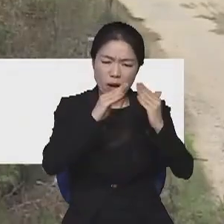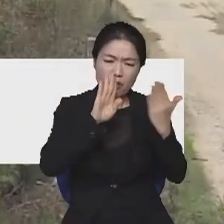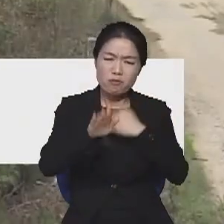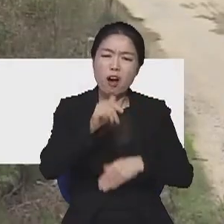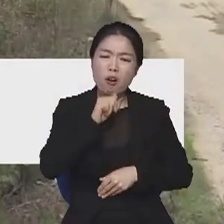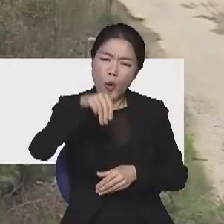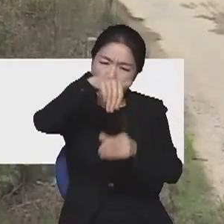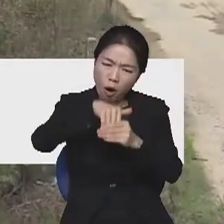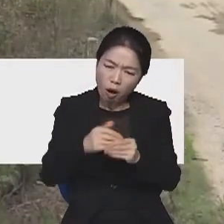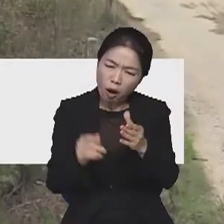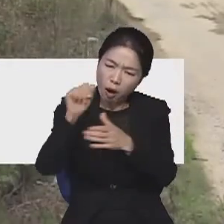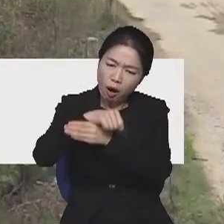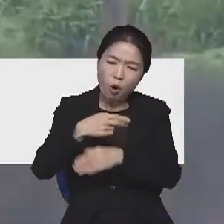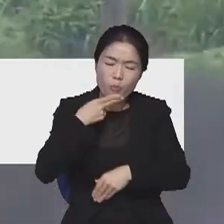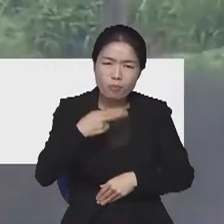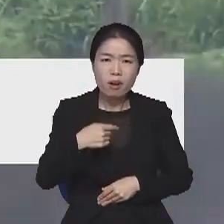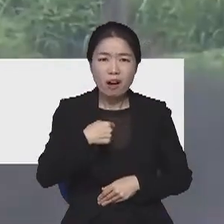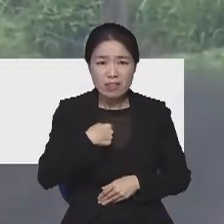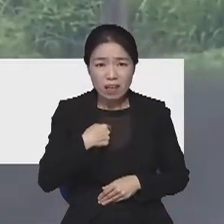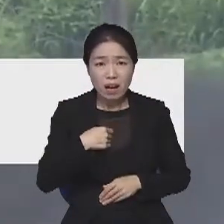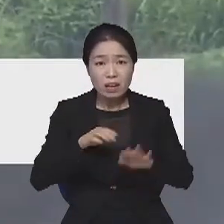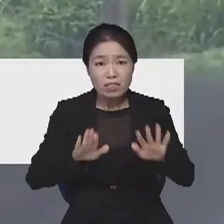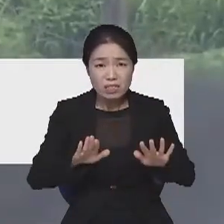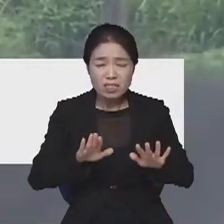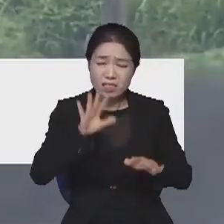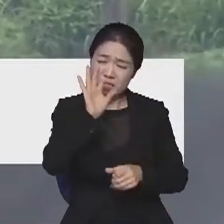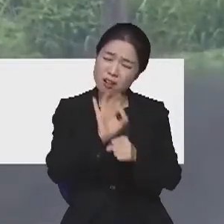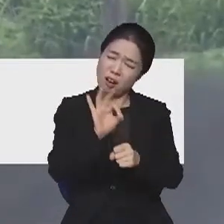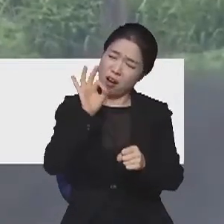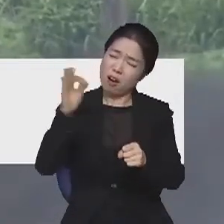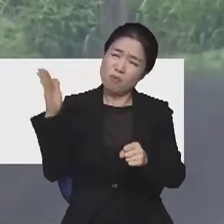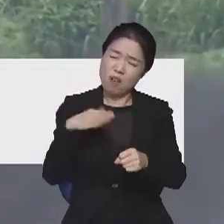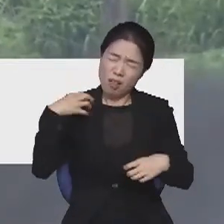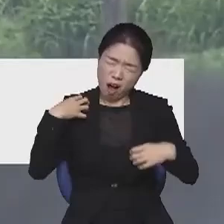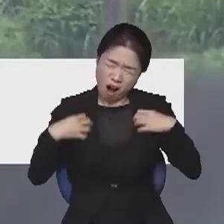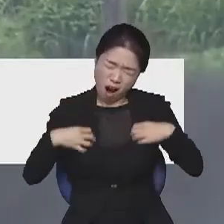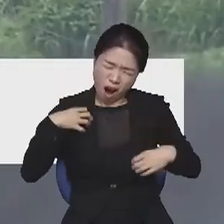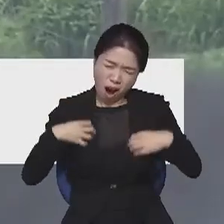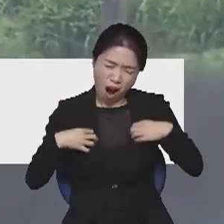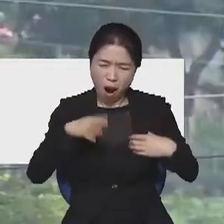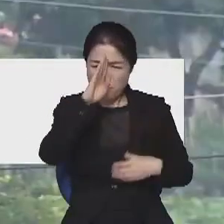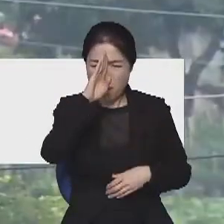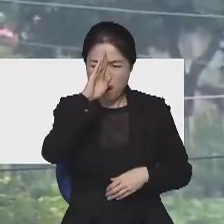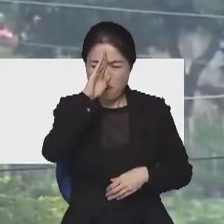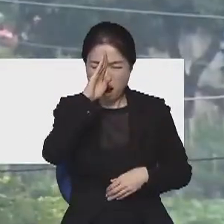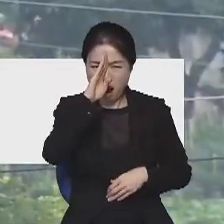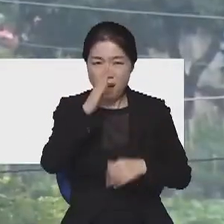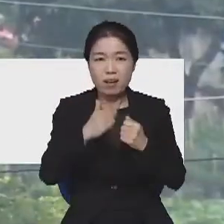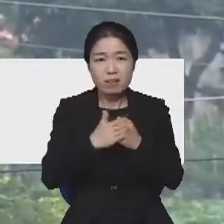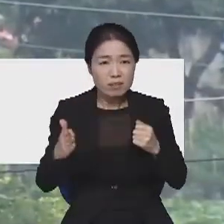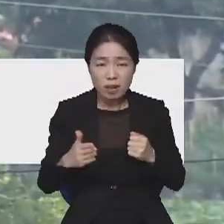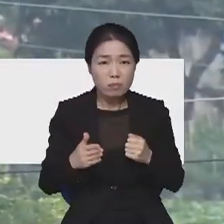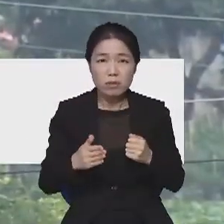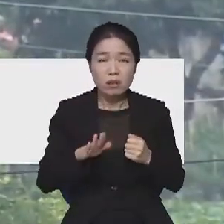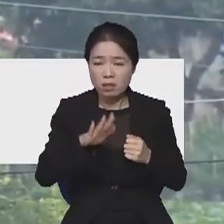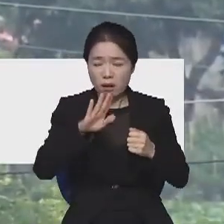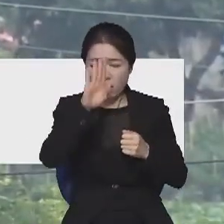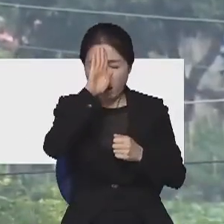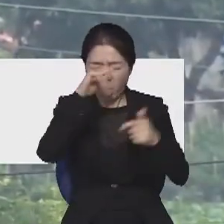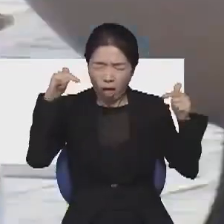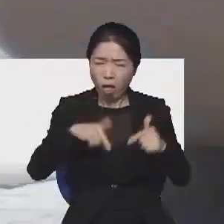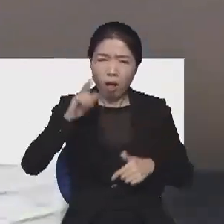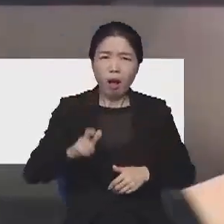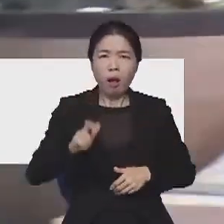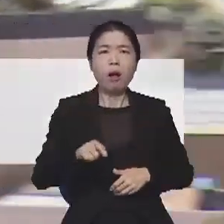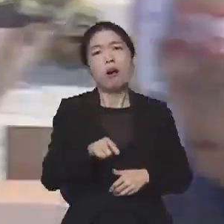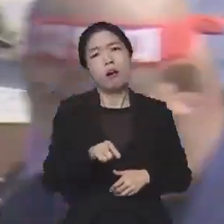맺히질 않습니다. 저 같은 경우도 지금 10수년 전부터 가려움증이 계속 생겨가지고 이거에 대해서 안 해본 게